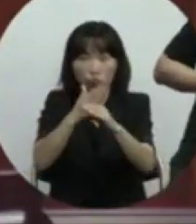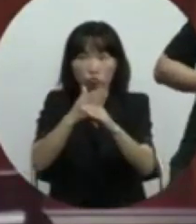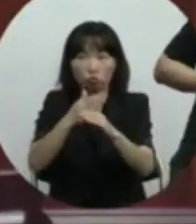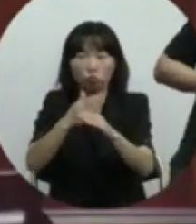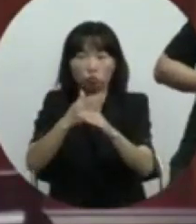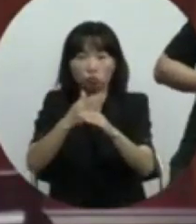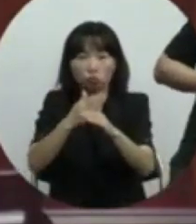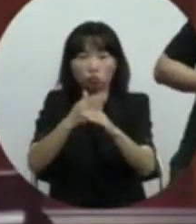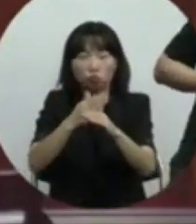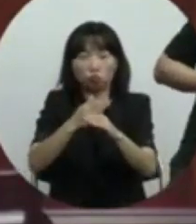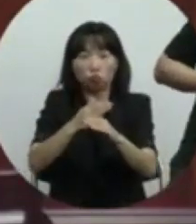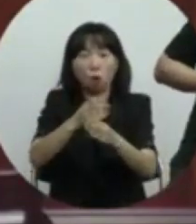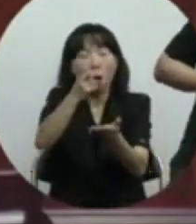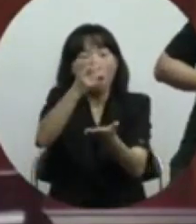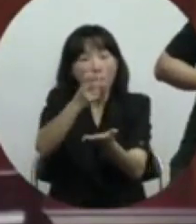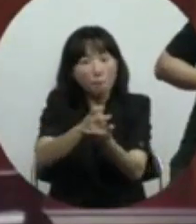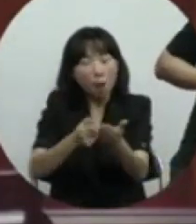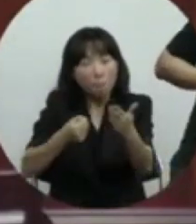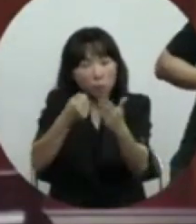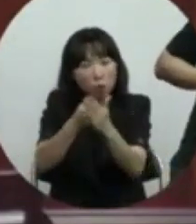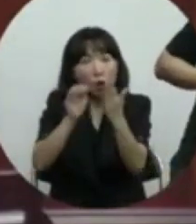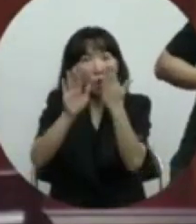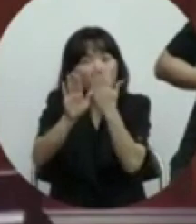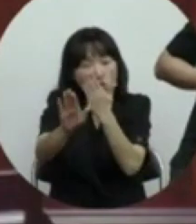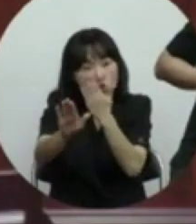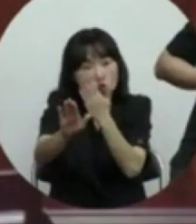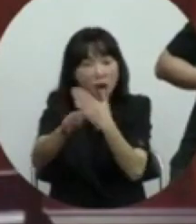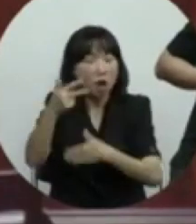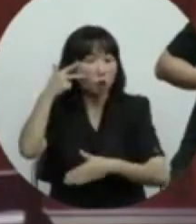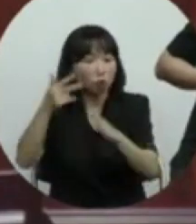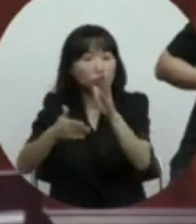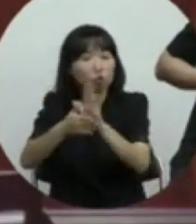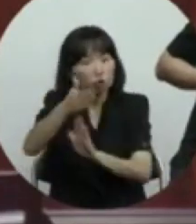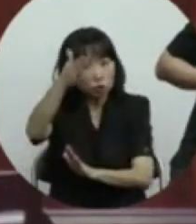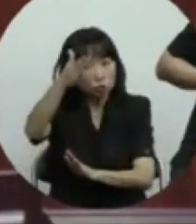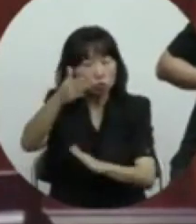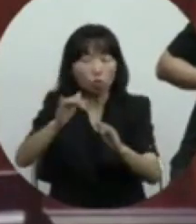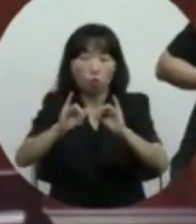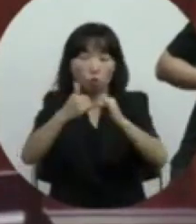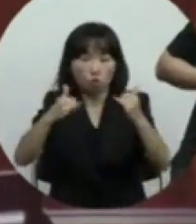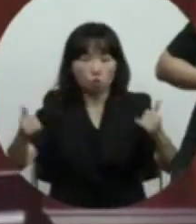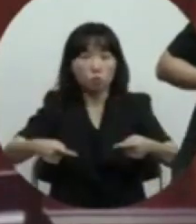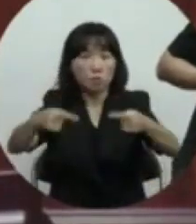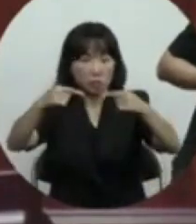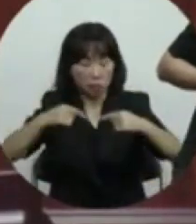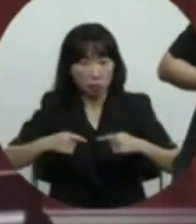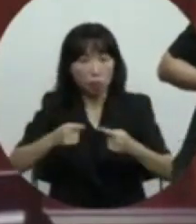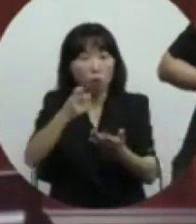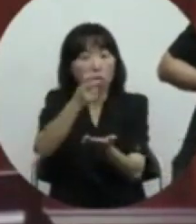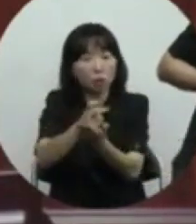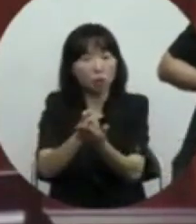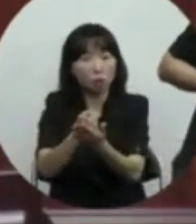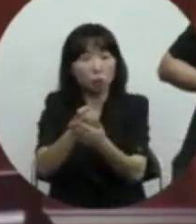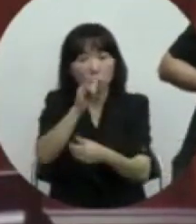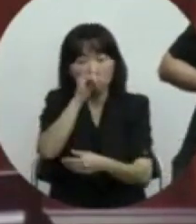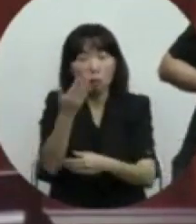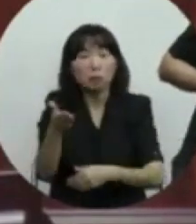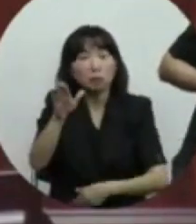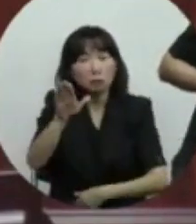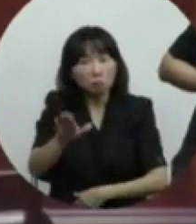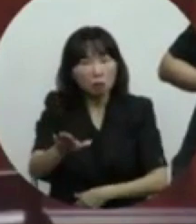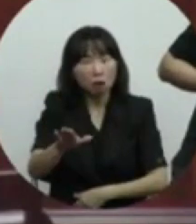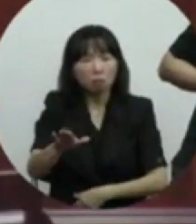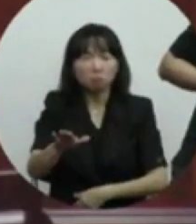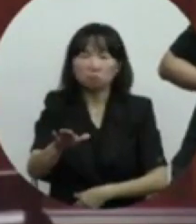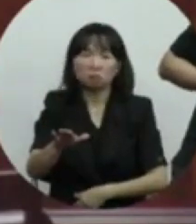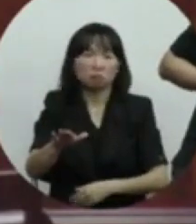2007년 조례제정 이후 주민참여예산제도를 도입했고 제도가 시행된 지 10년이 넘었지만 제도의 확산 속도는